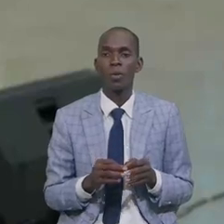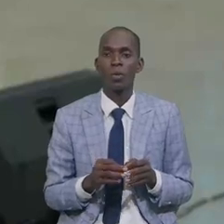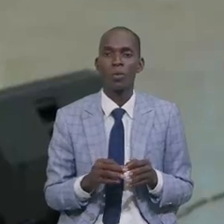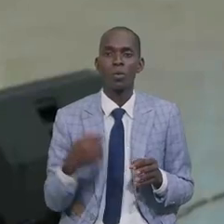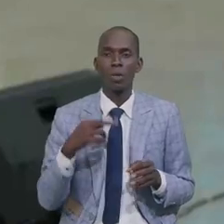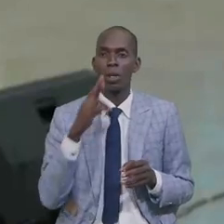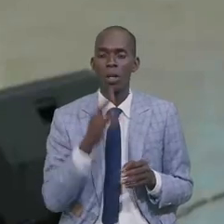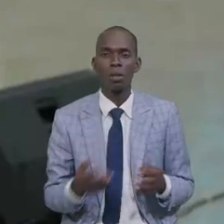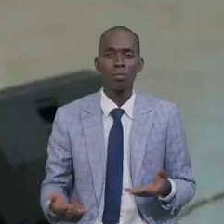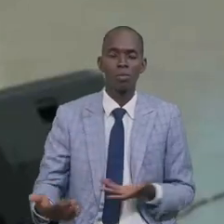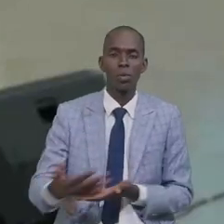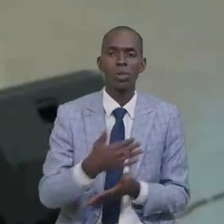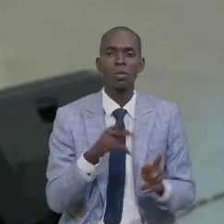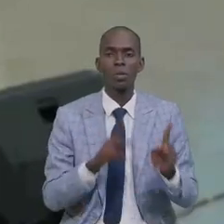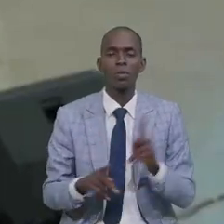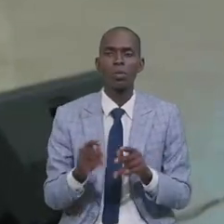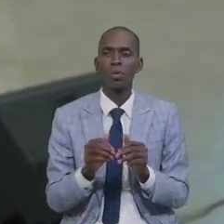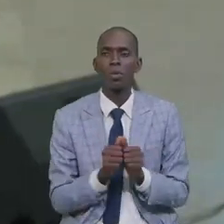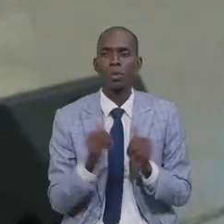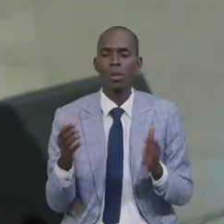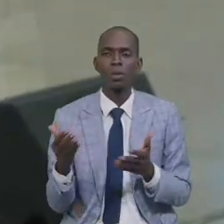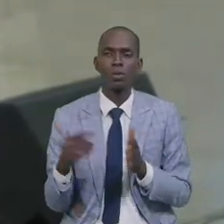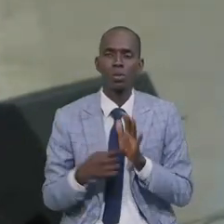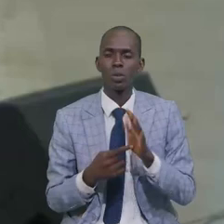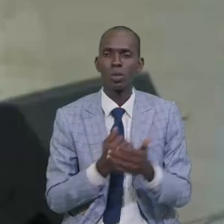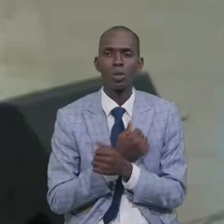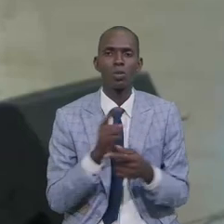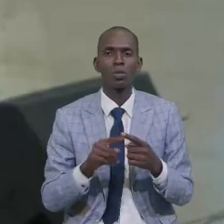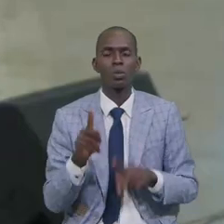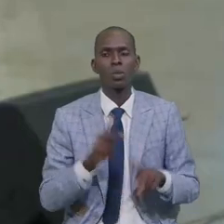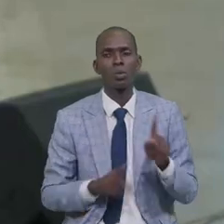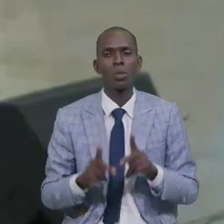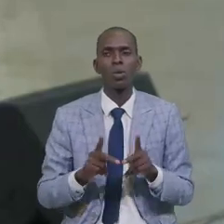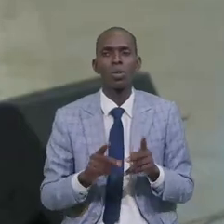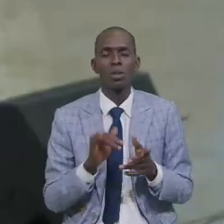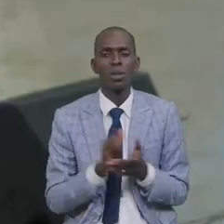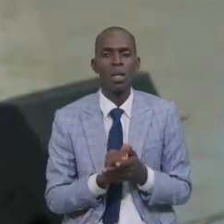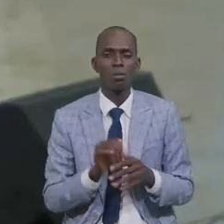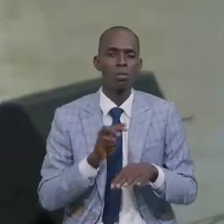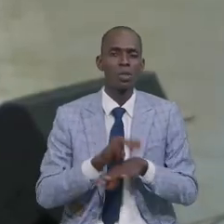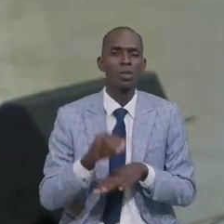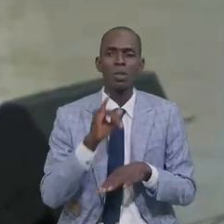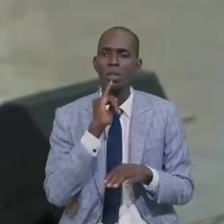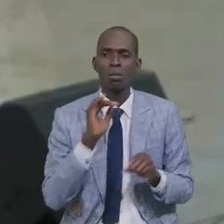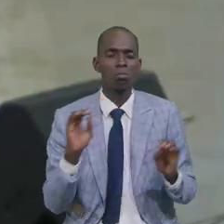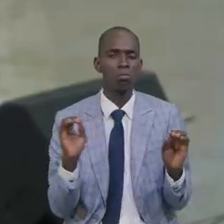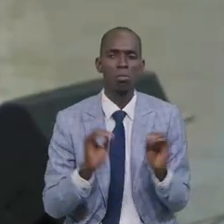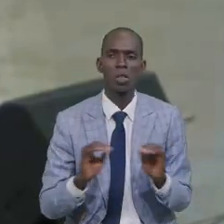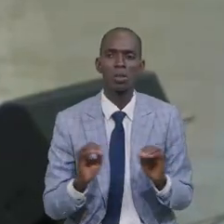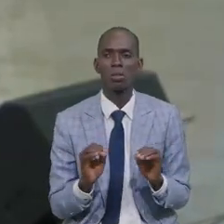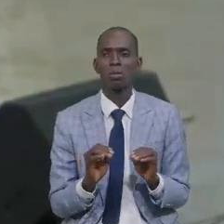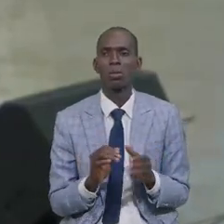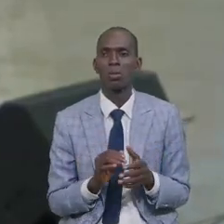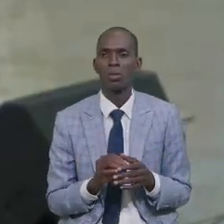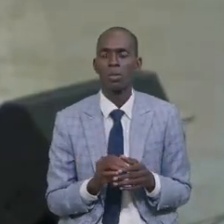sans les amener, par amour, pour les sortir de la condamnation. Le ministère n'a aucune valeur.